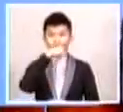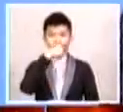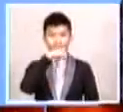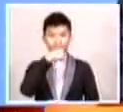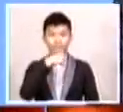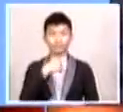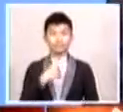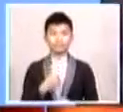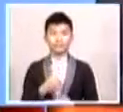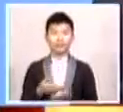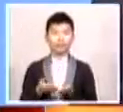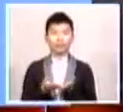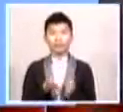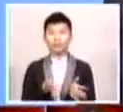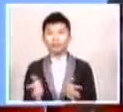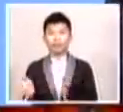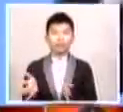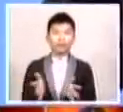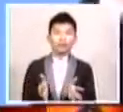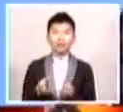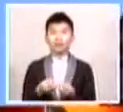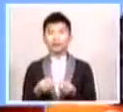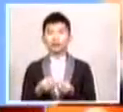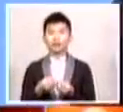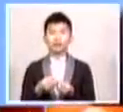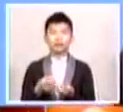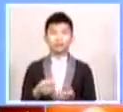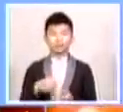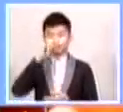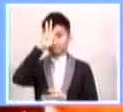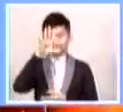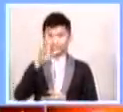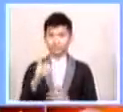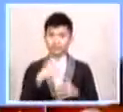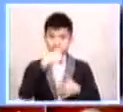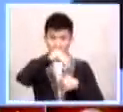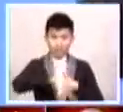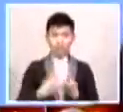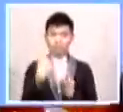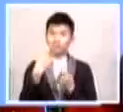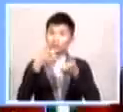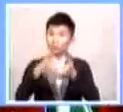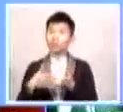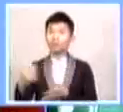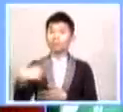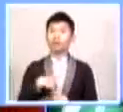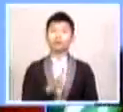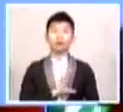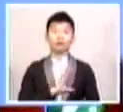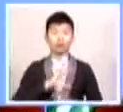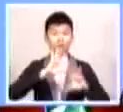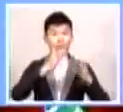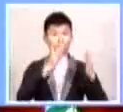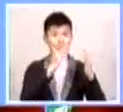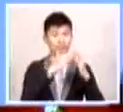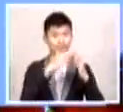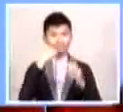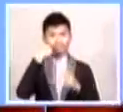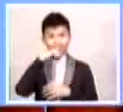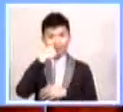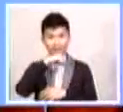迷航漂流，党比个人重要，国家、台